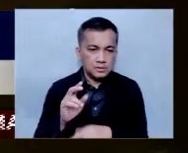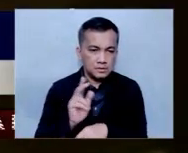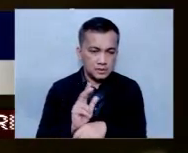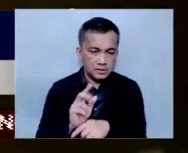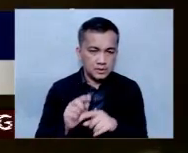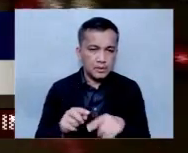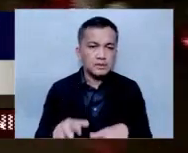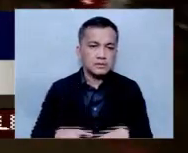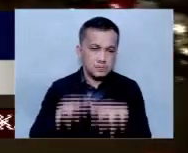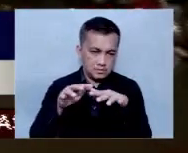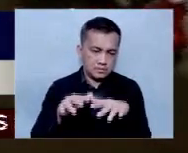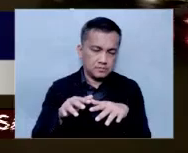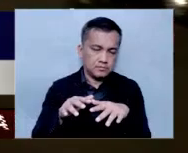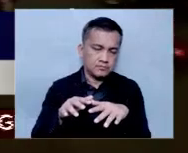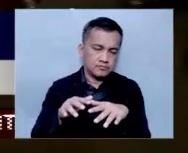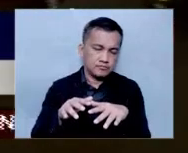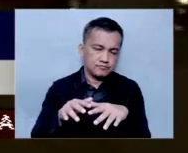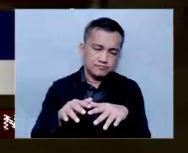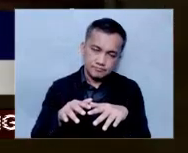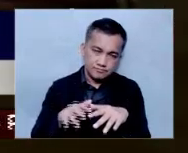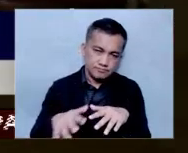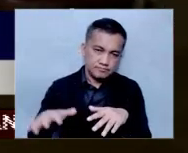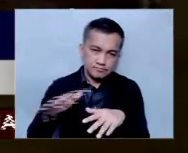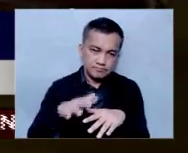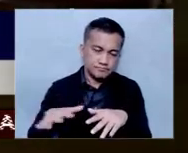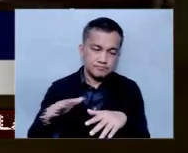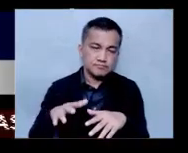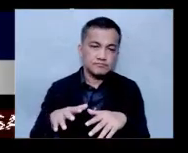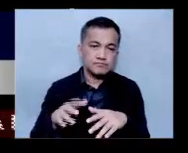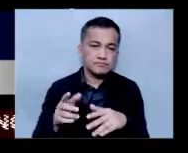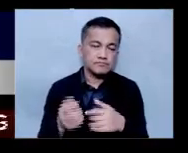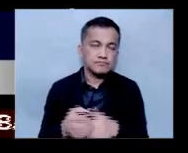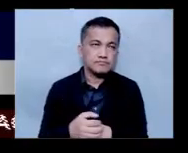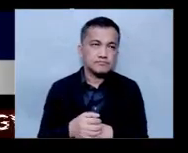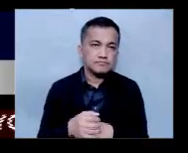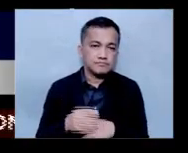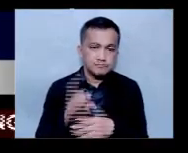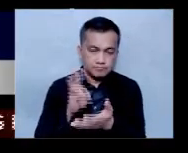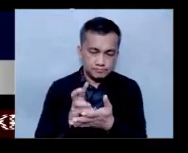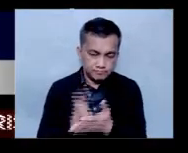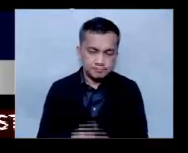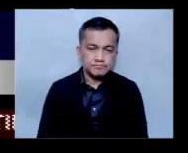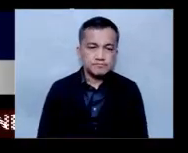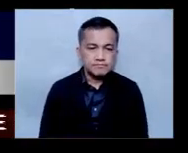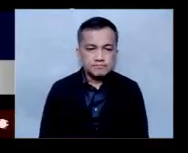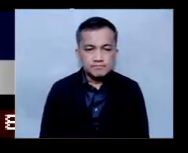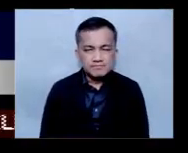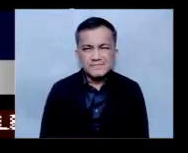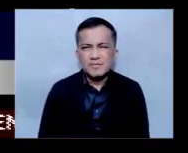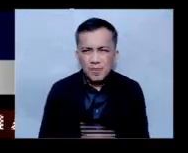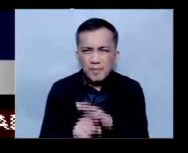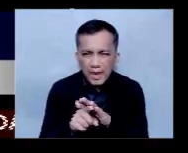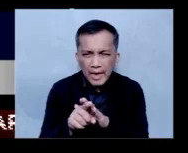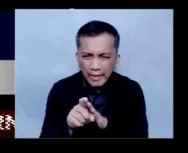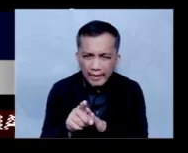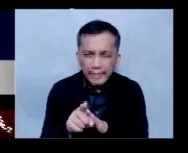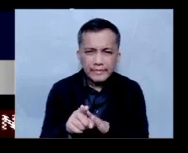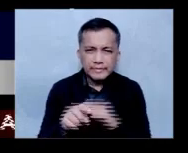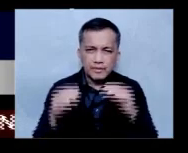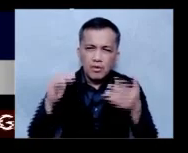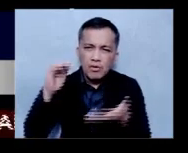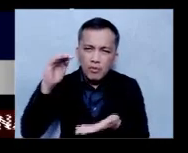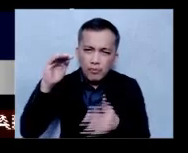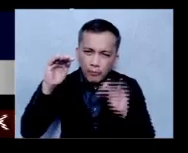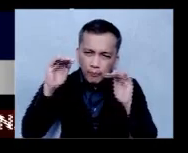rin sa baha ang karamihan sa mga lugar. Alam mo, Mean, mabagal yung pagtupa ng